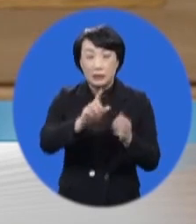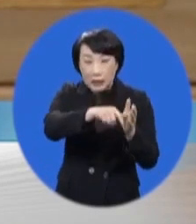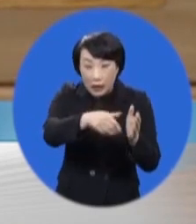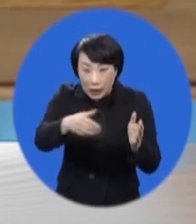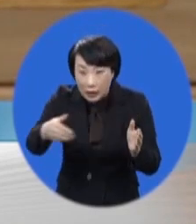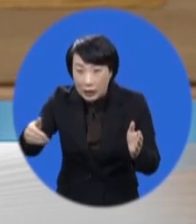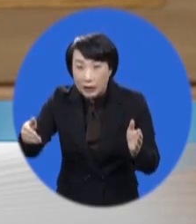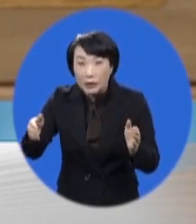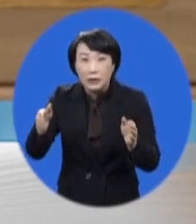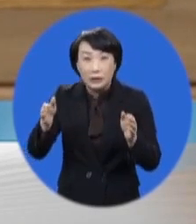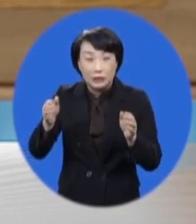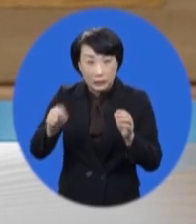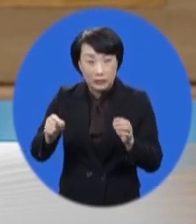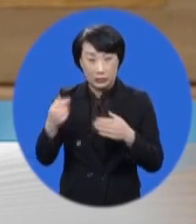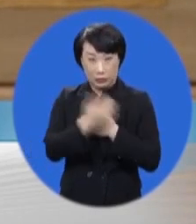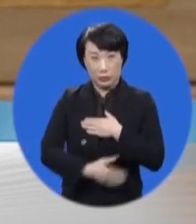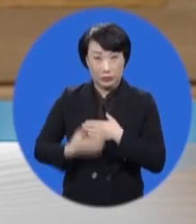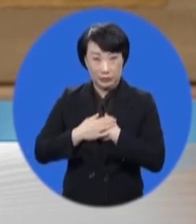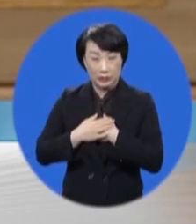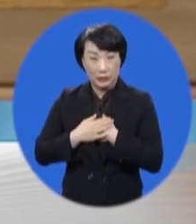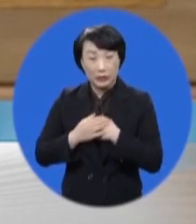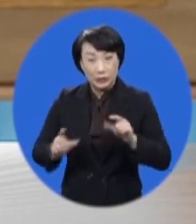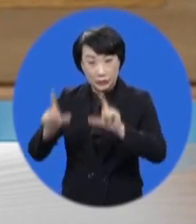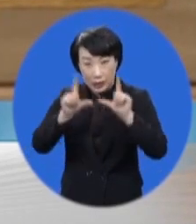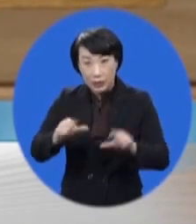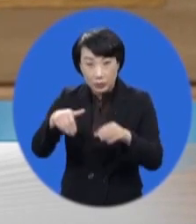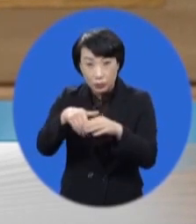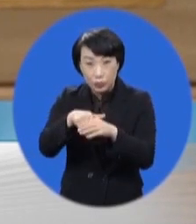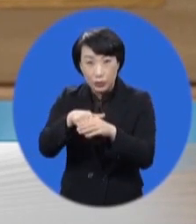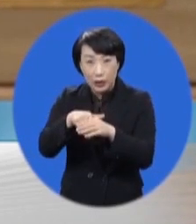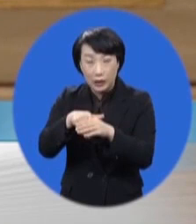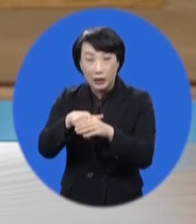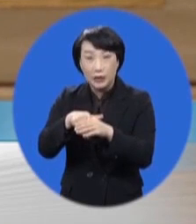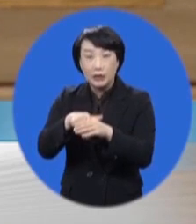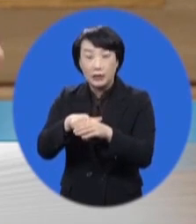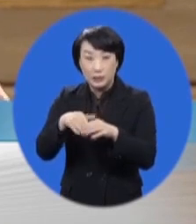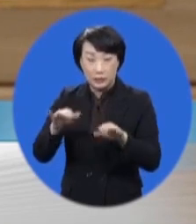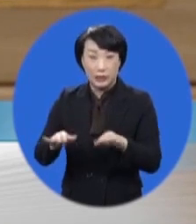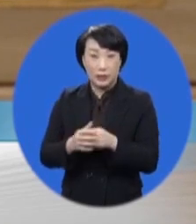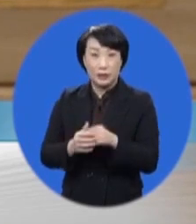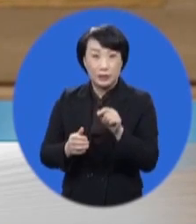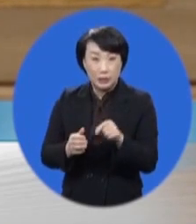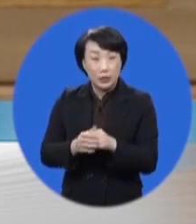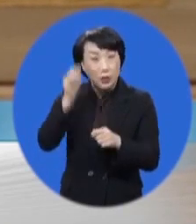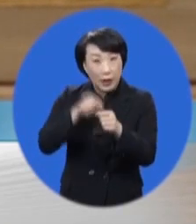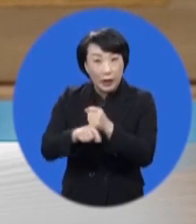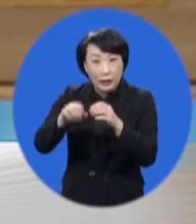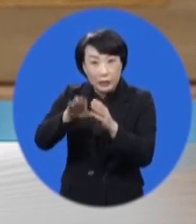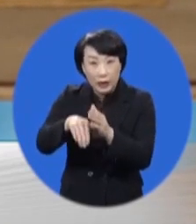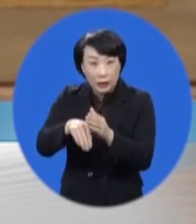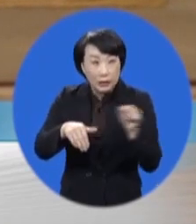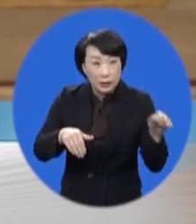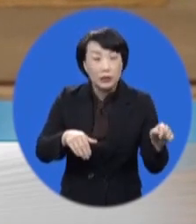지나간 세대의 육신이 살고 있는 문명의 세대와 물질의 세대와 과학의